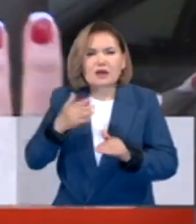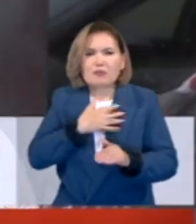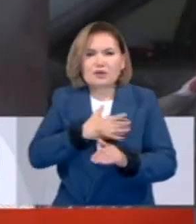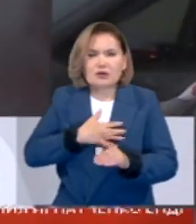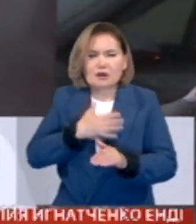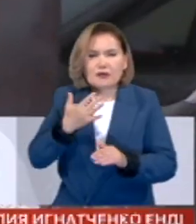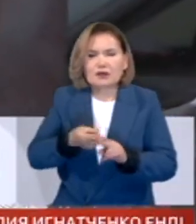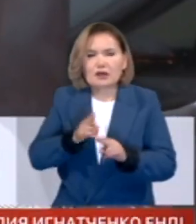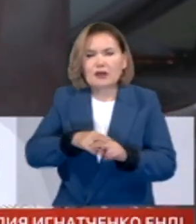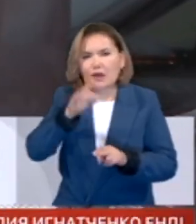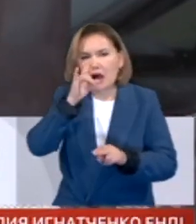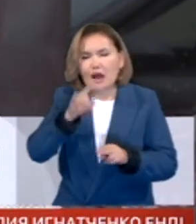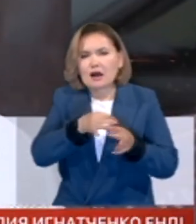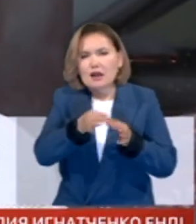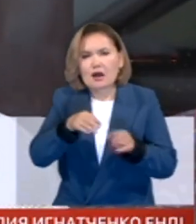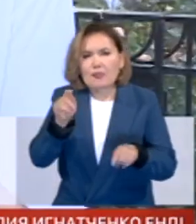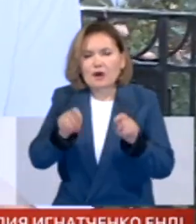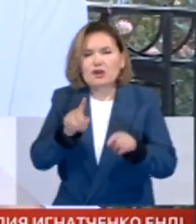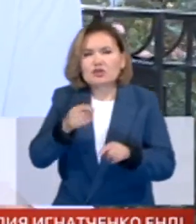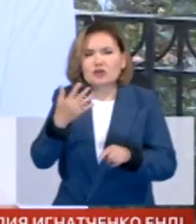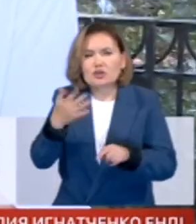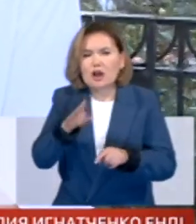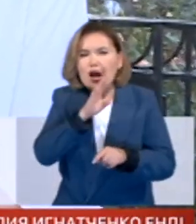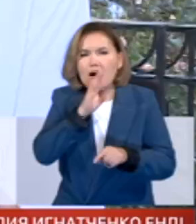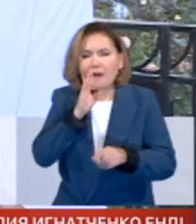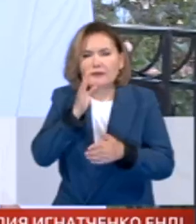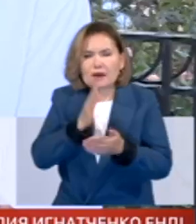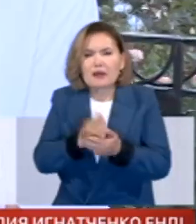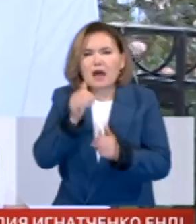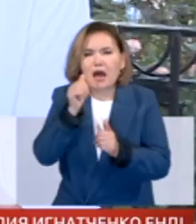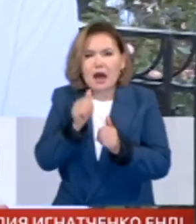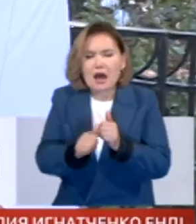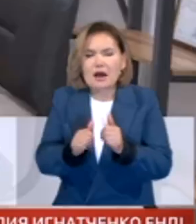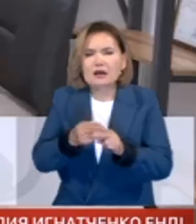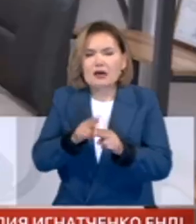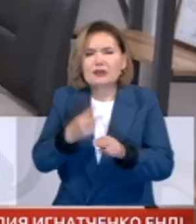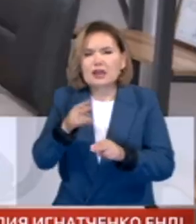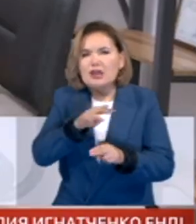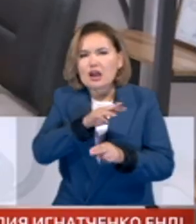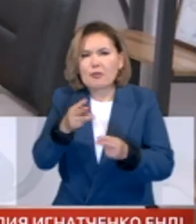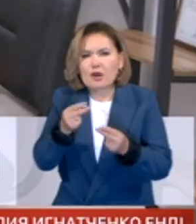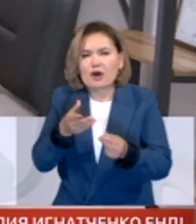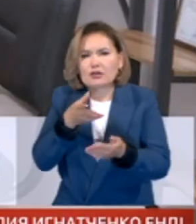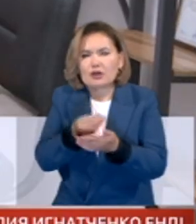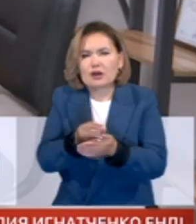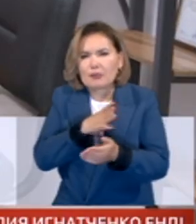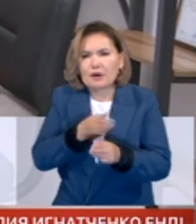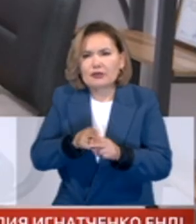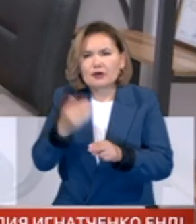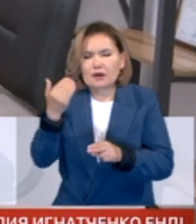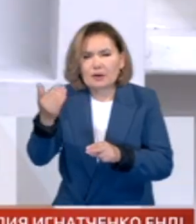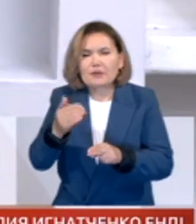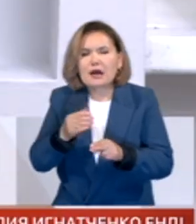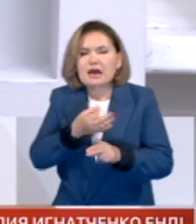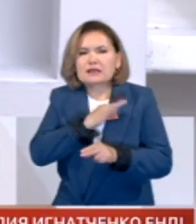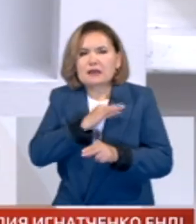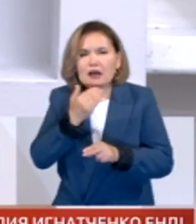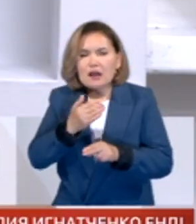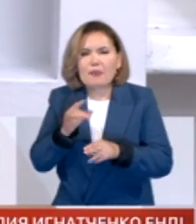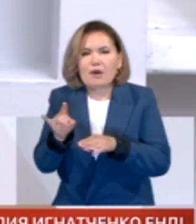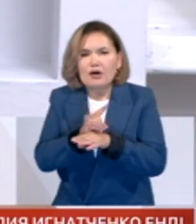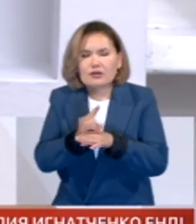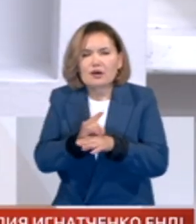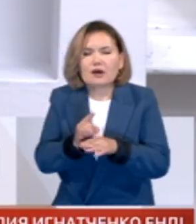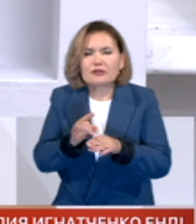емес, еліміздің түкпір-түкпірінен 150-ден аса ата-ана бар. Олардың әрқайсысы 2 миллион теңгеден төлеген. Заңгер Марғұлан Шыныбаев алаяқ тардың